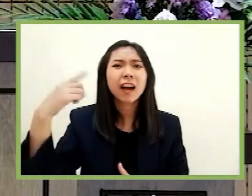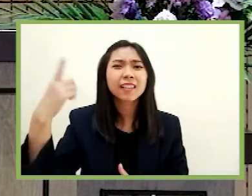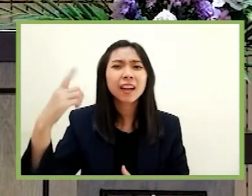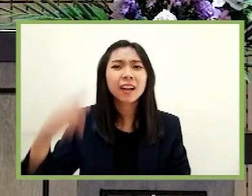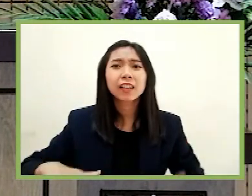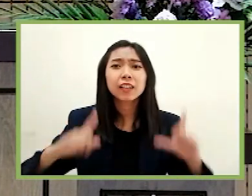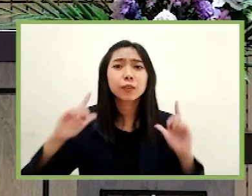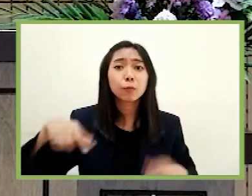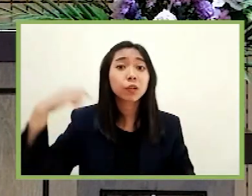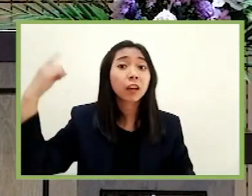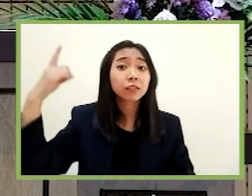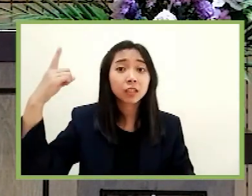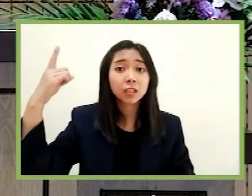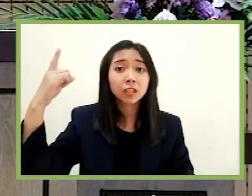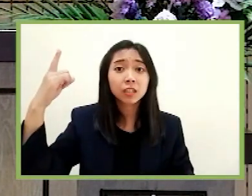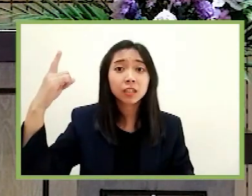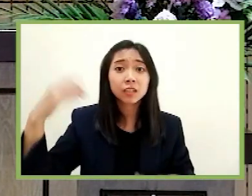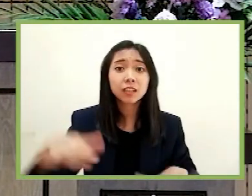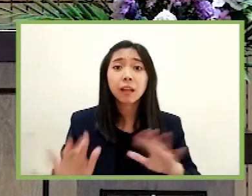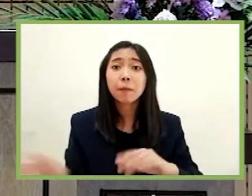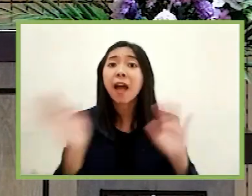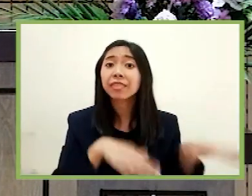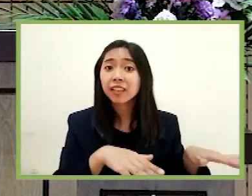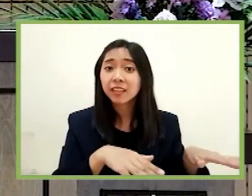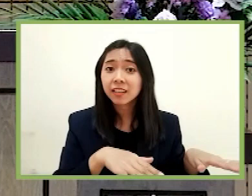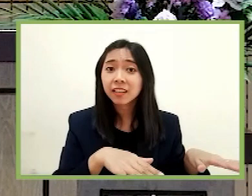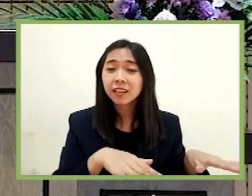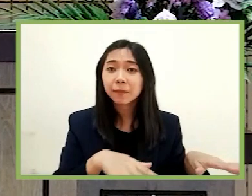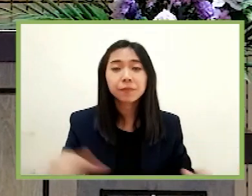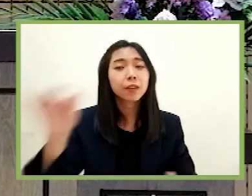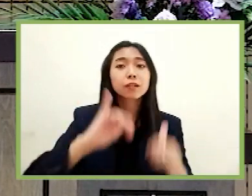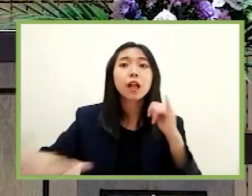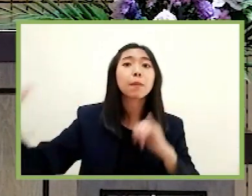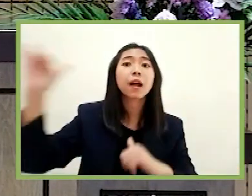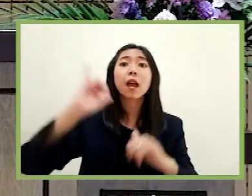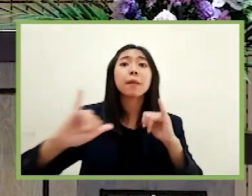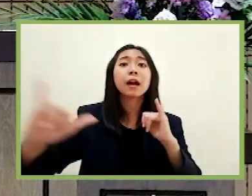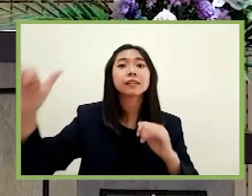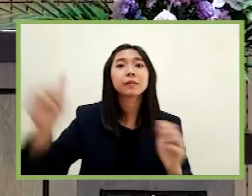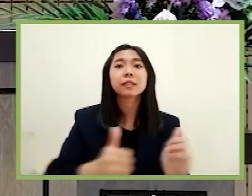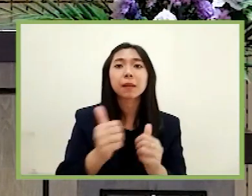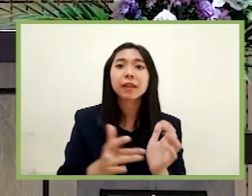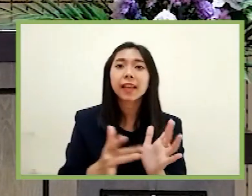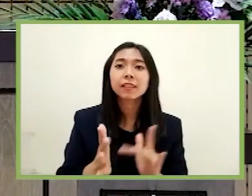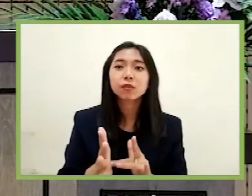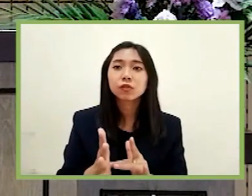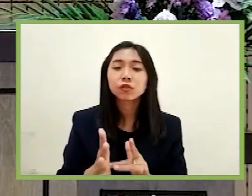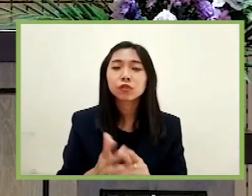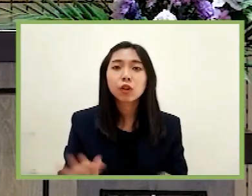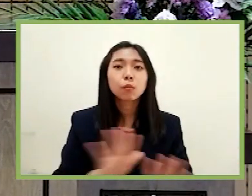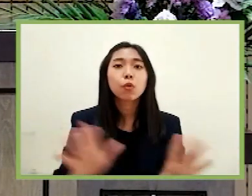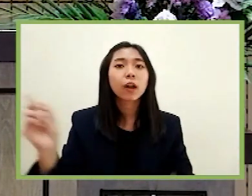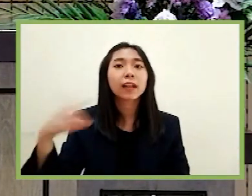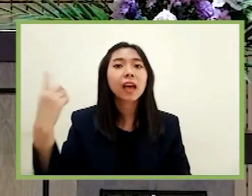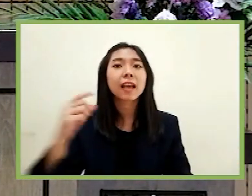kehidupan setelah kematian dan kita akan hidup selama-lamanya bersama dengan Kristus di surga nanti bukannya